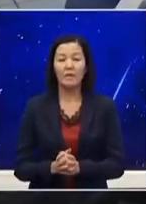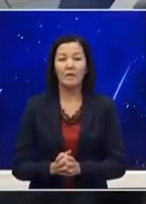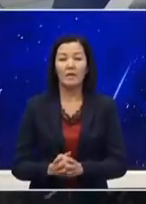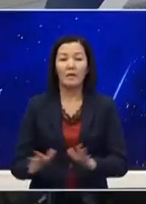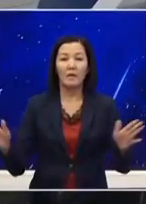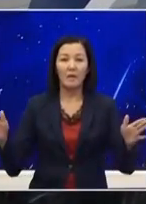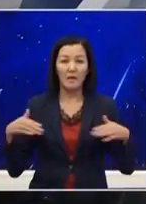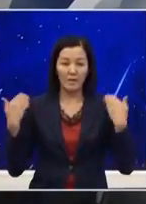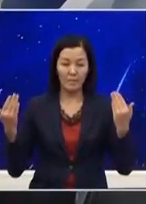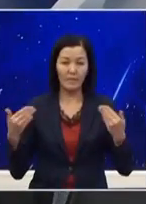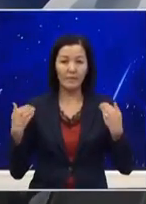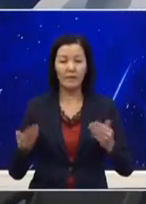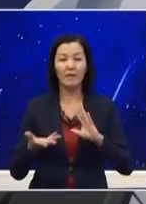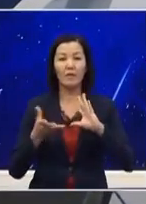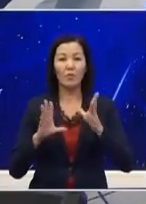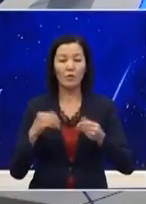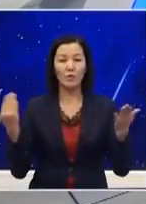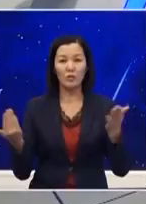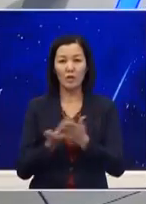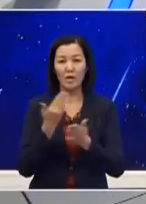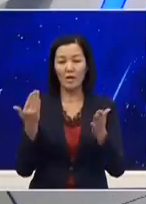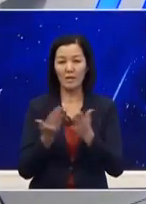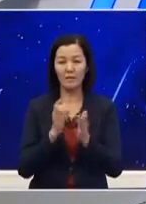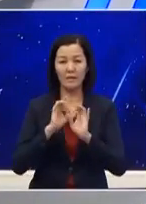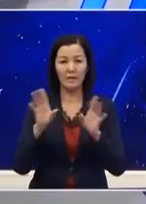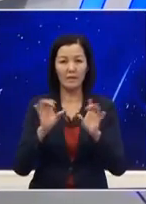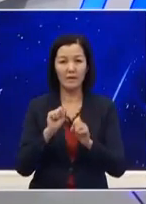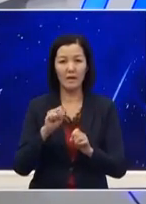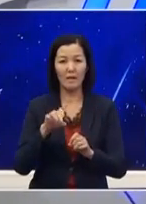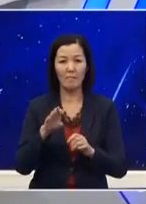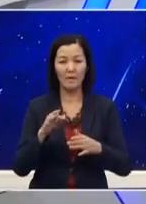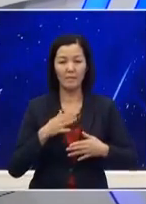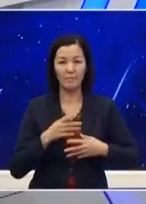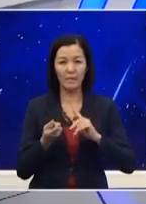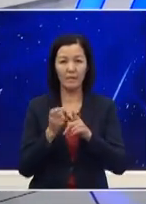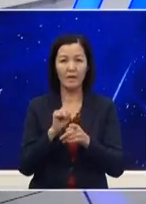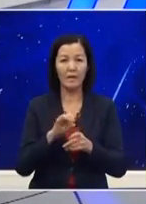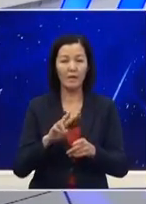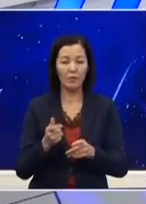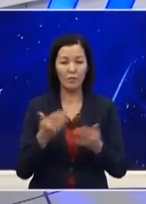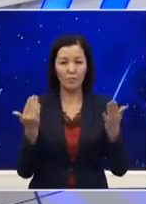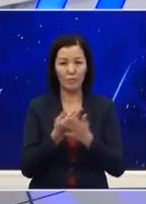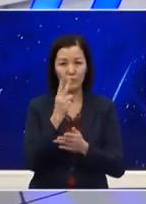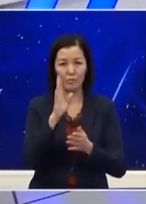Ассаламу алейкум, қадірмен дүгірлермен тікелей эфирде жаңалықтар, студияда Алмат Хамид, суда дұрмада Айгүл Жұмашқызы. Бүгінгі